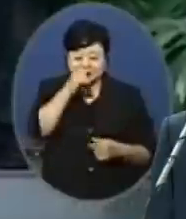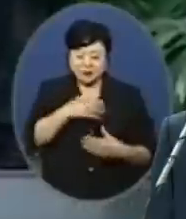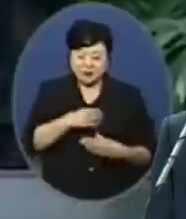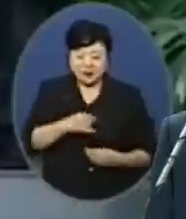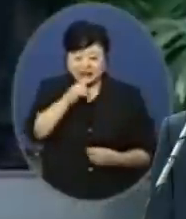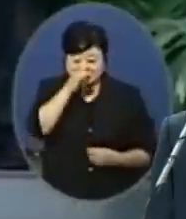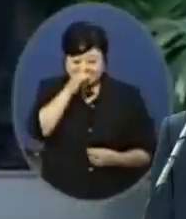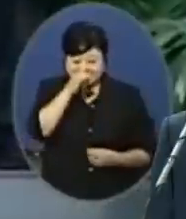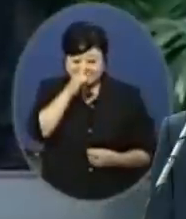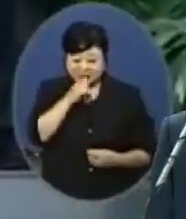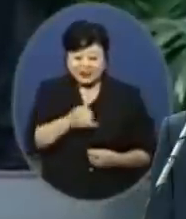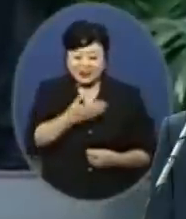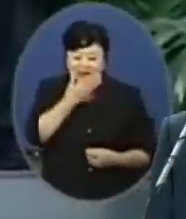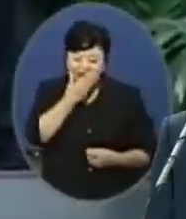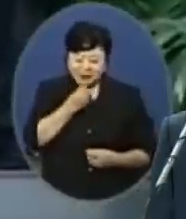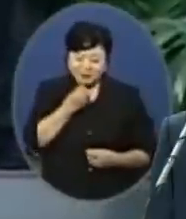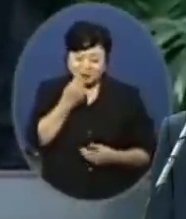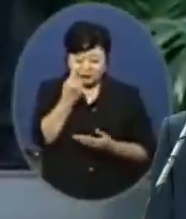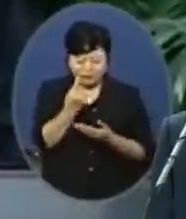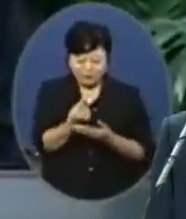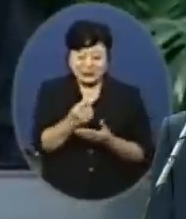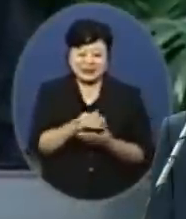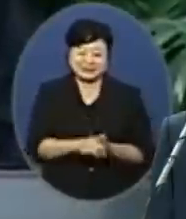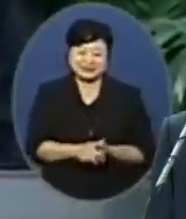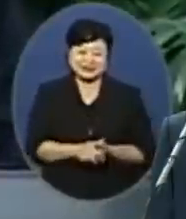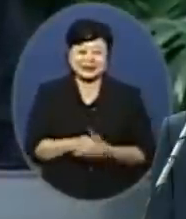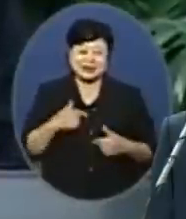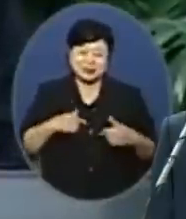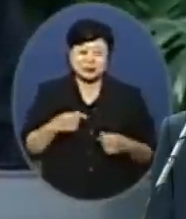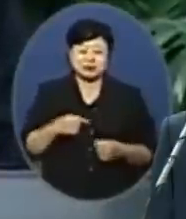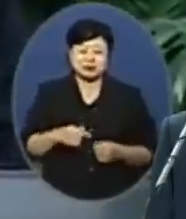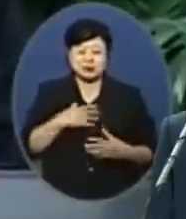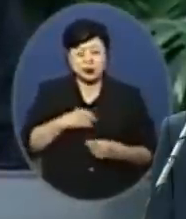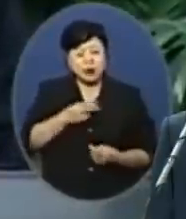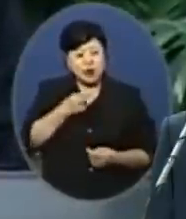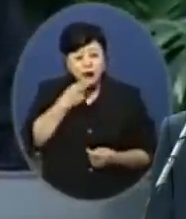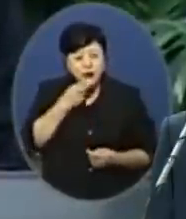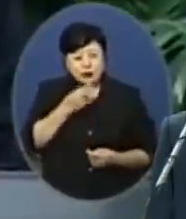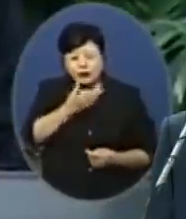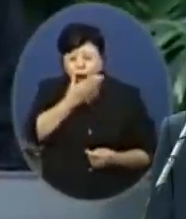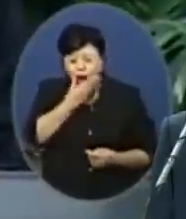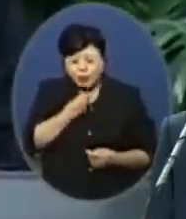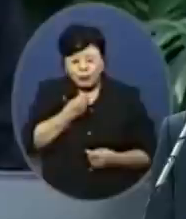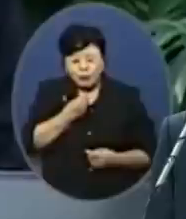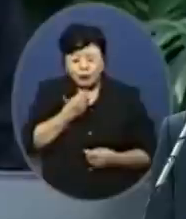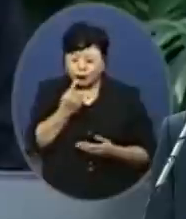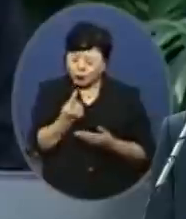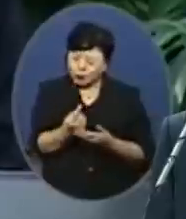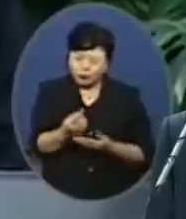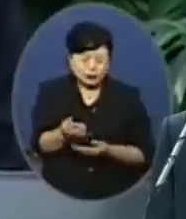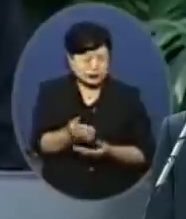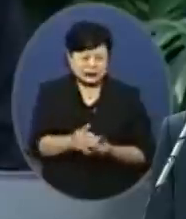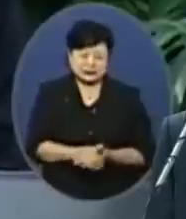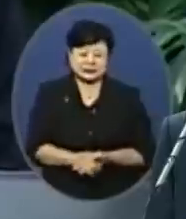평안이 있어야 행복이 다가오는 것입니다. 기쁨도 평안도 없는데 행복은 다가오지 않은